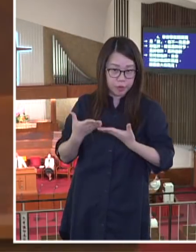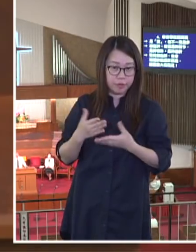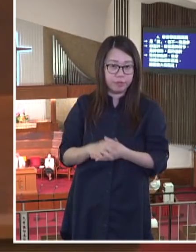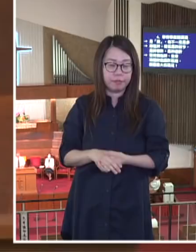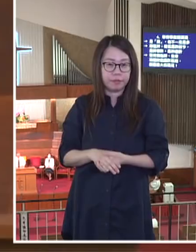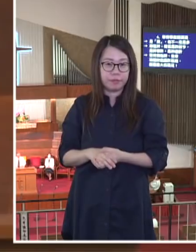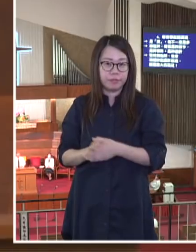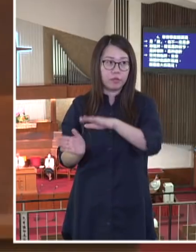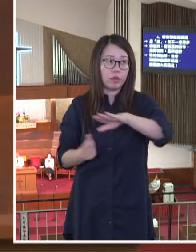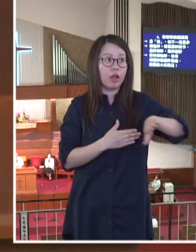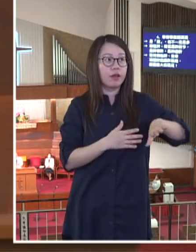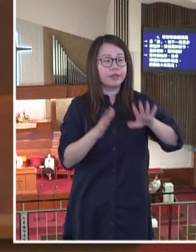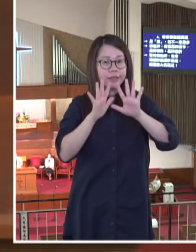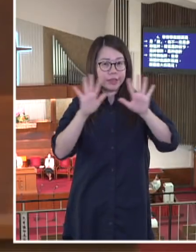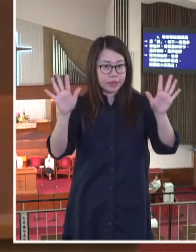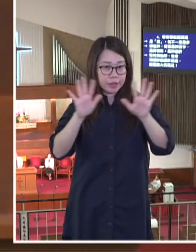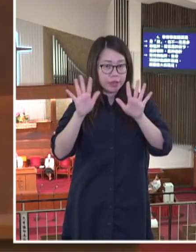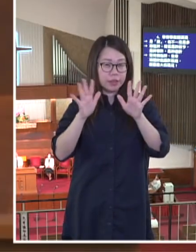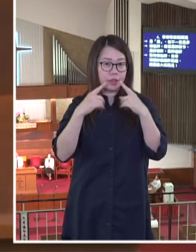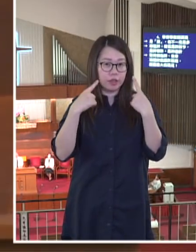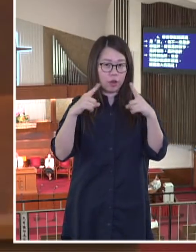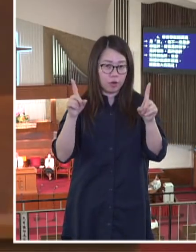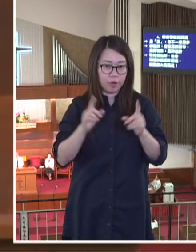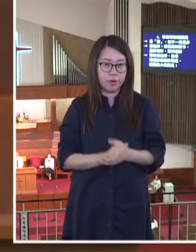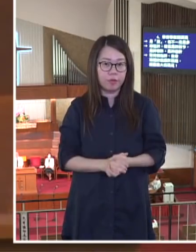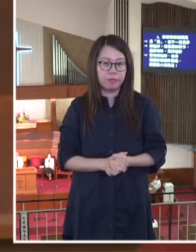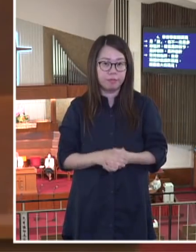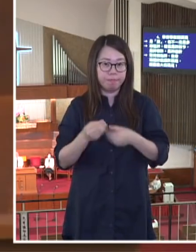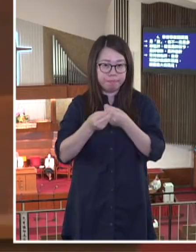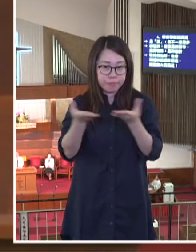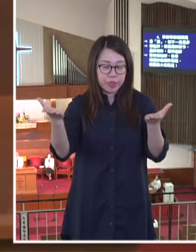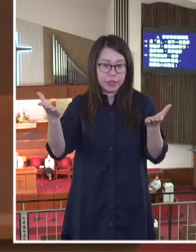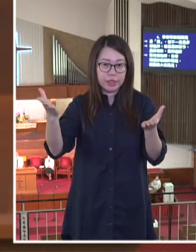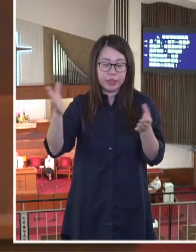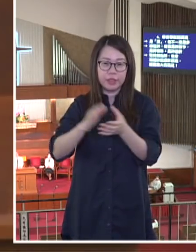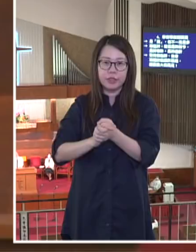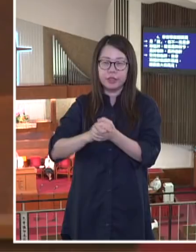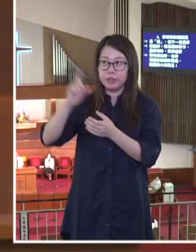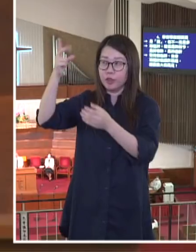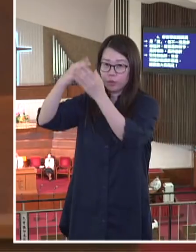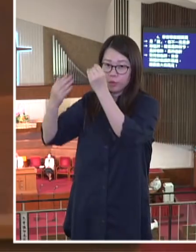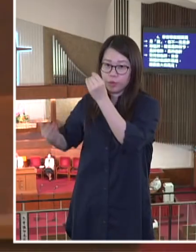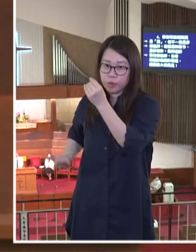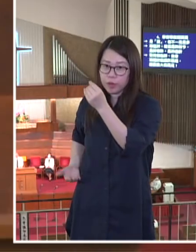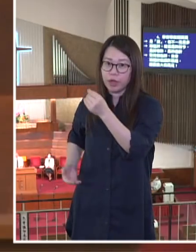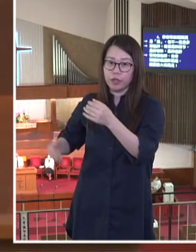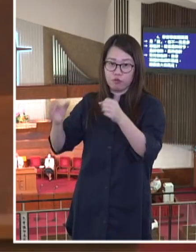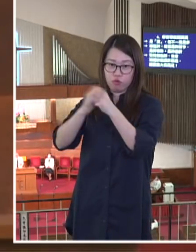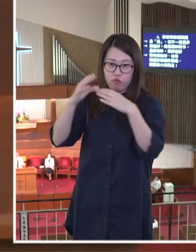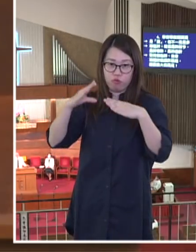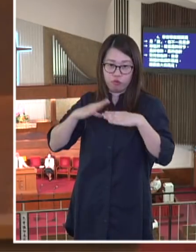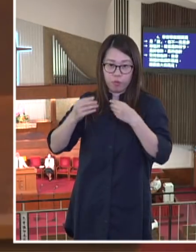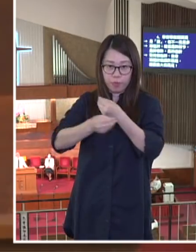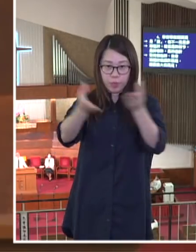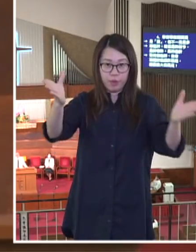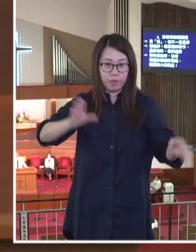藉着一首的诗歌，都让我们来到去经历耶和华的祝福满满。一首其实我